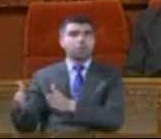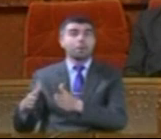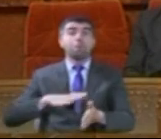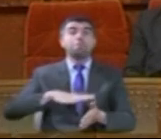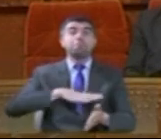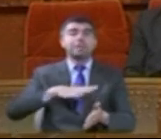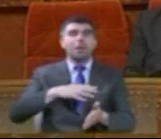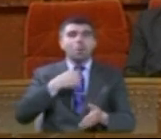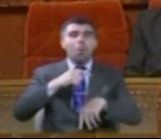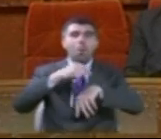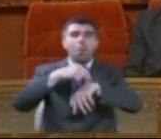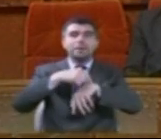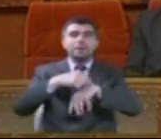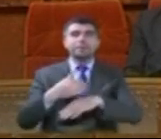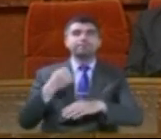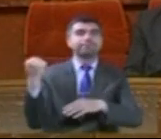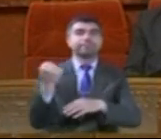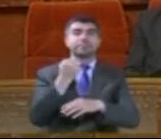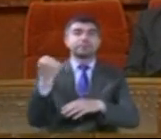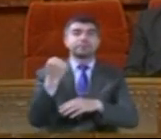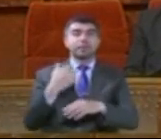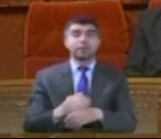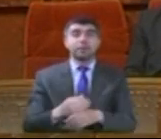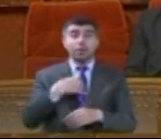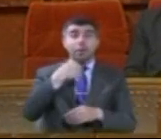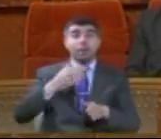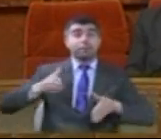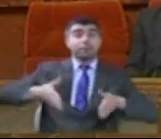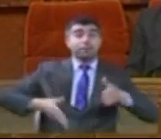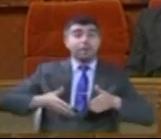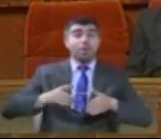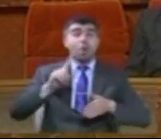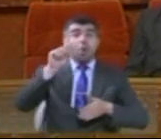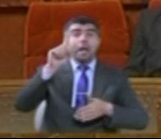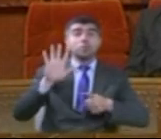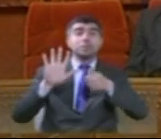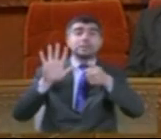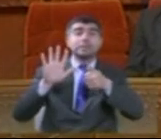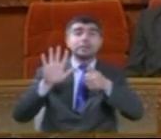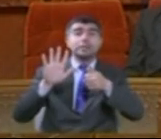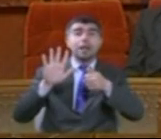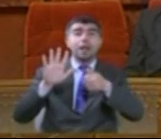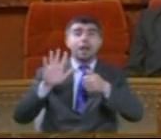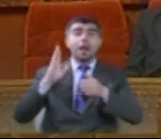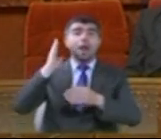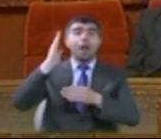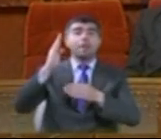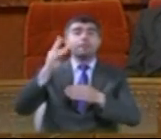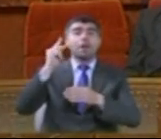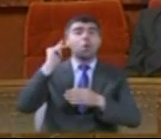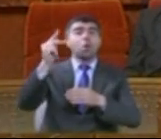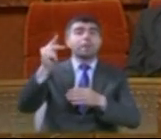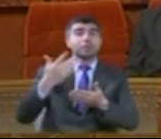الوقت ما كيسمحش، هذا يحتاج إلى وقت. الشبكة المصنفة فيها 61,000 كيلومتر اللي هي معبدة